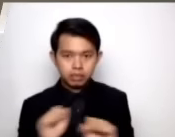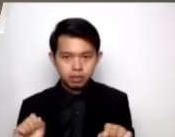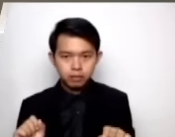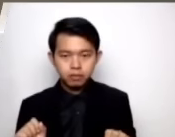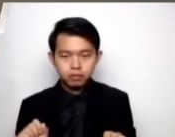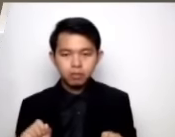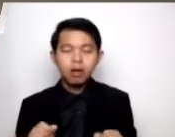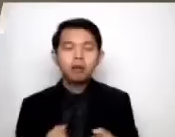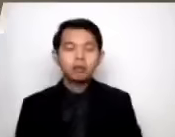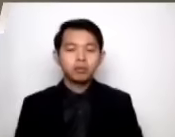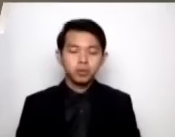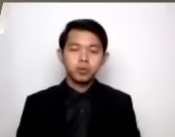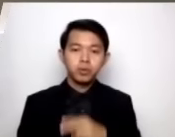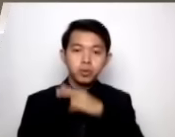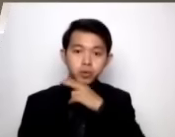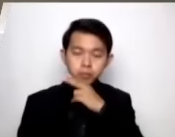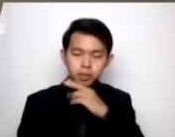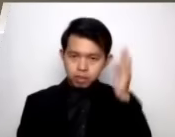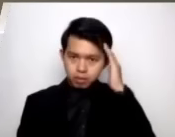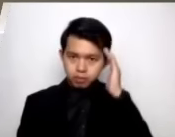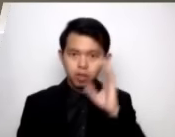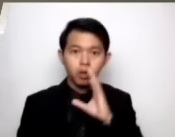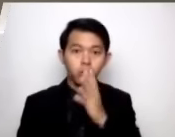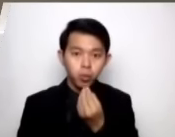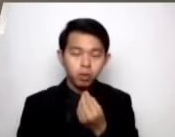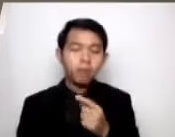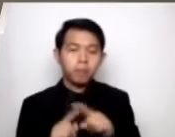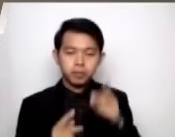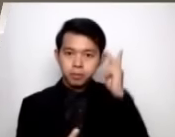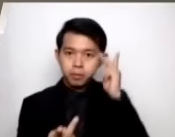krimeng tinitingnan kung pag-iganti ang motibo.